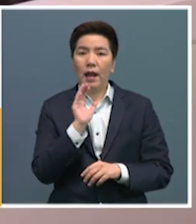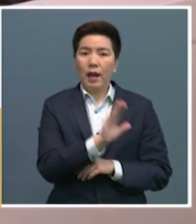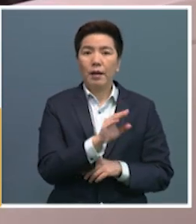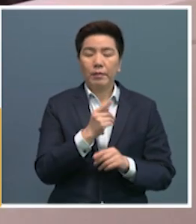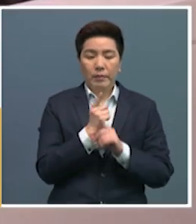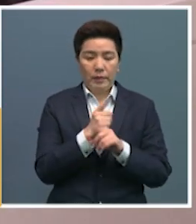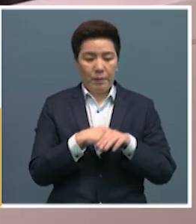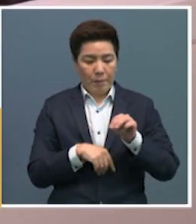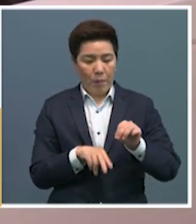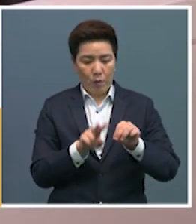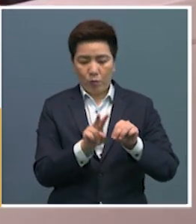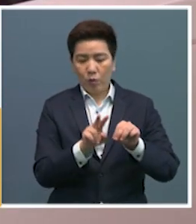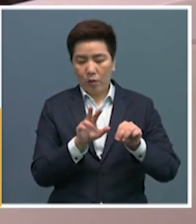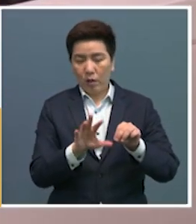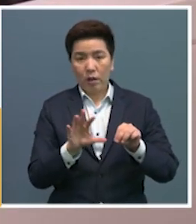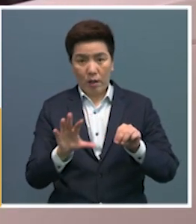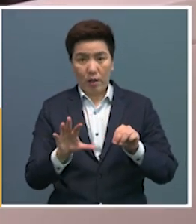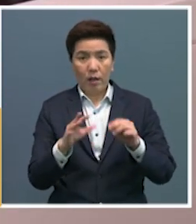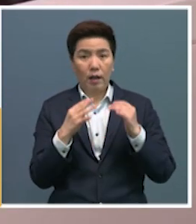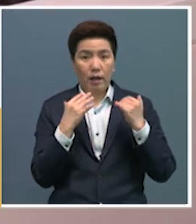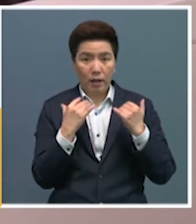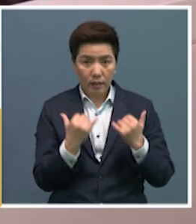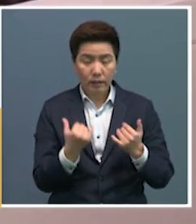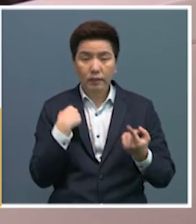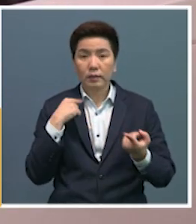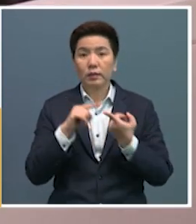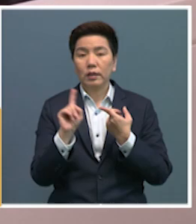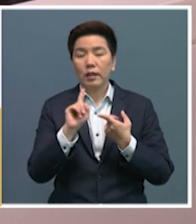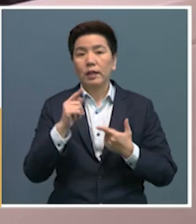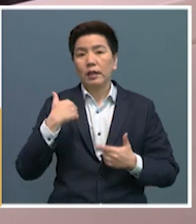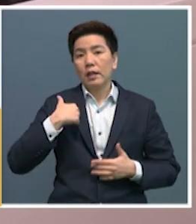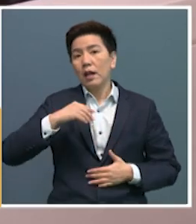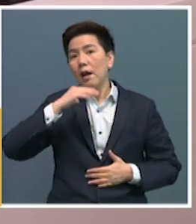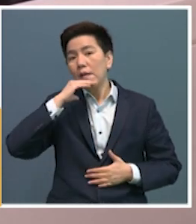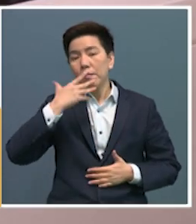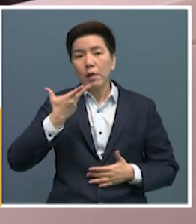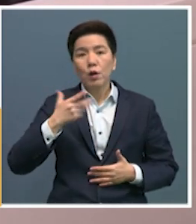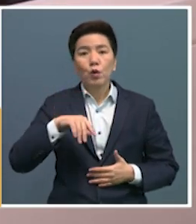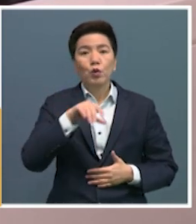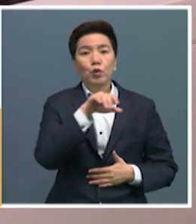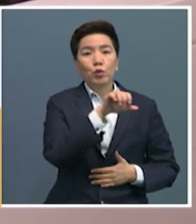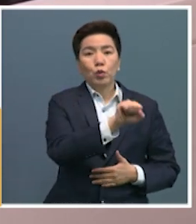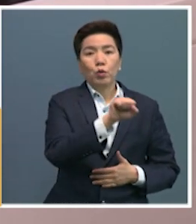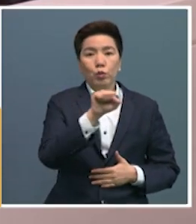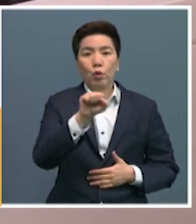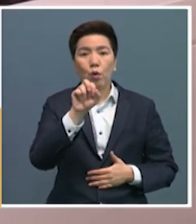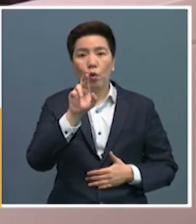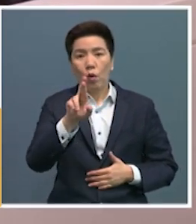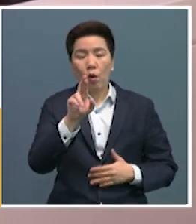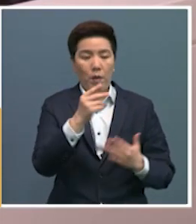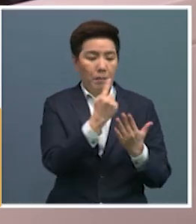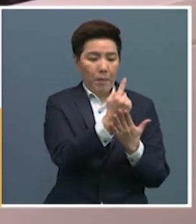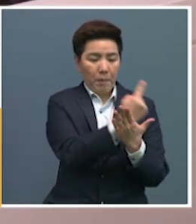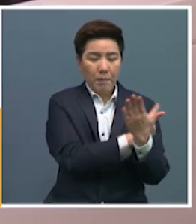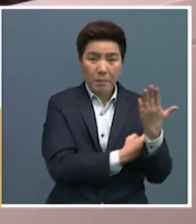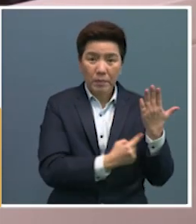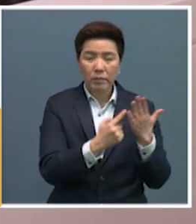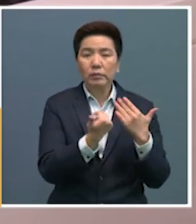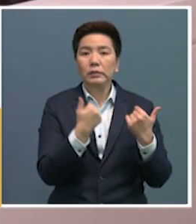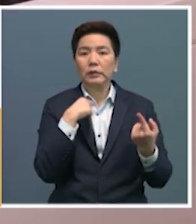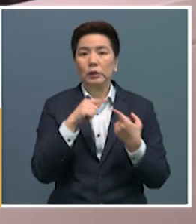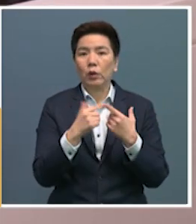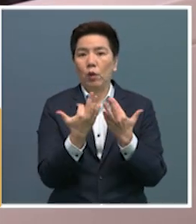มาตรา 255นะคะส่วนการที่จะมีขึ้นของศธ.เนี่ยจนกระทั่งร่างรัฐธรรมนูญ